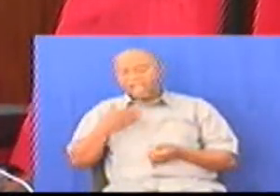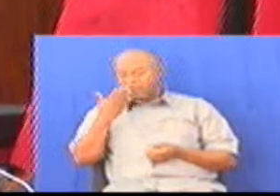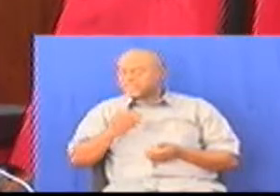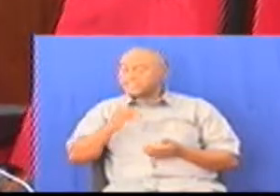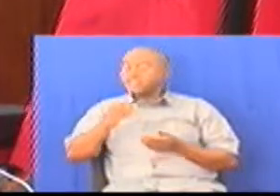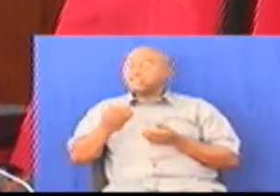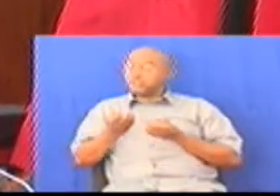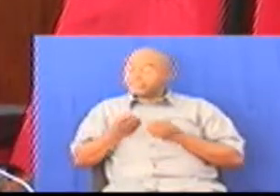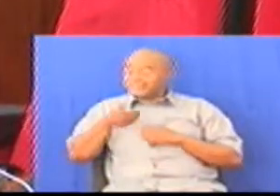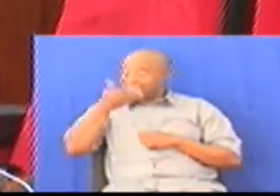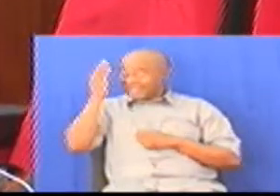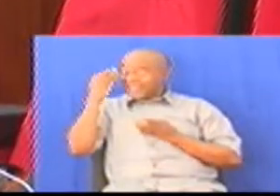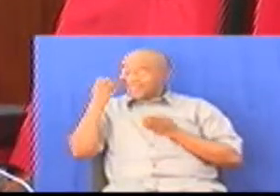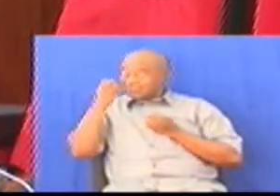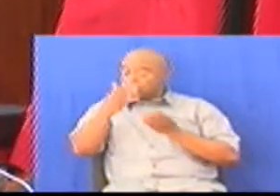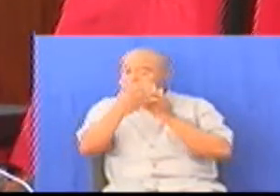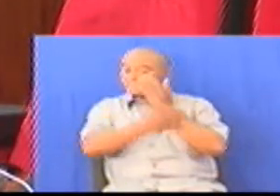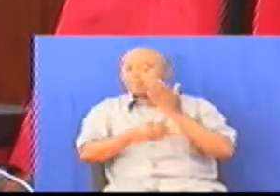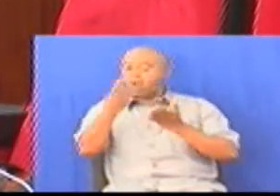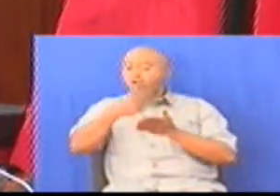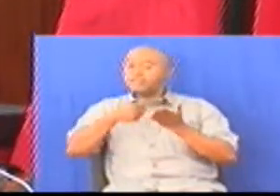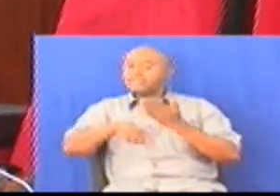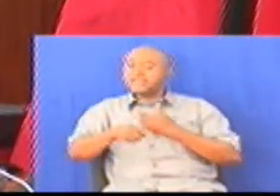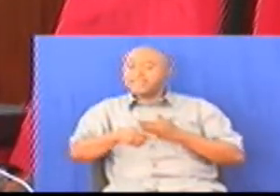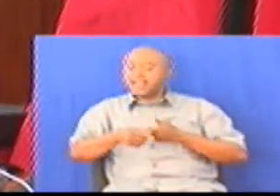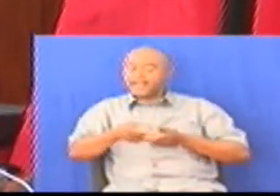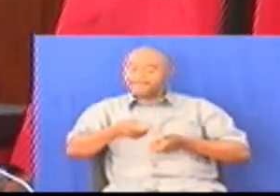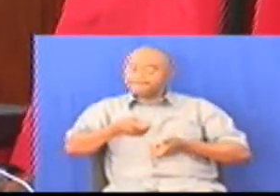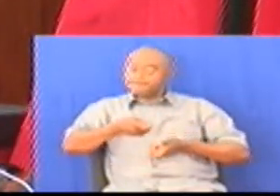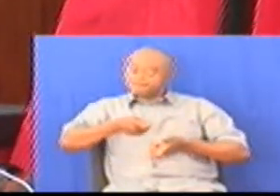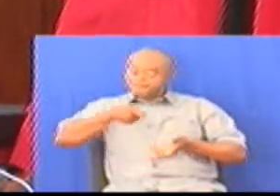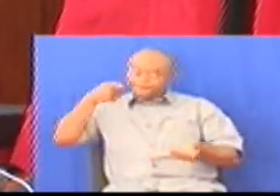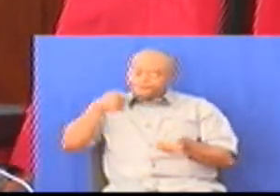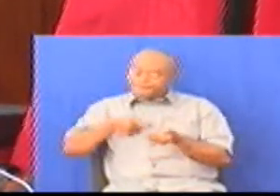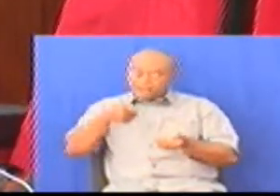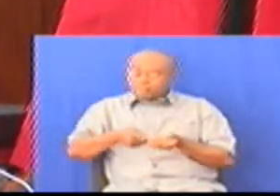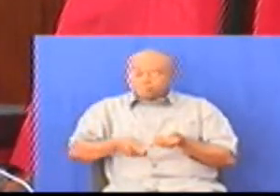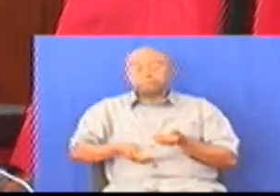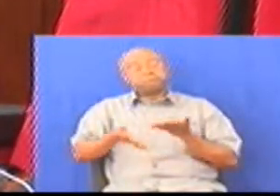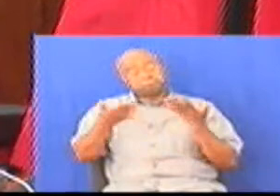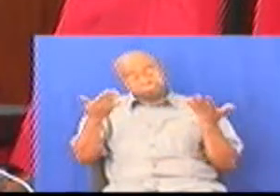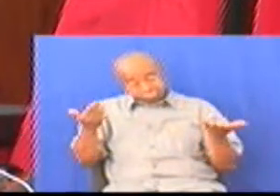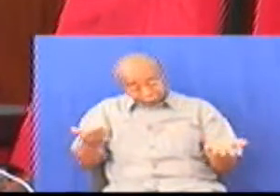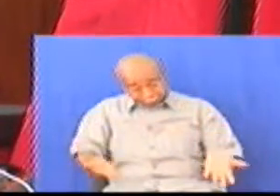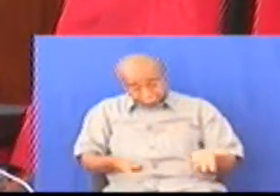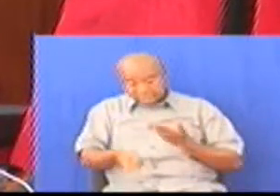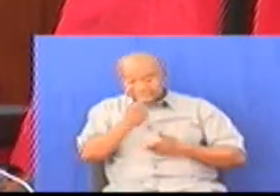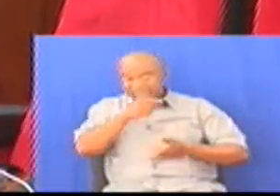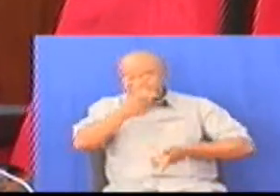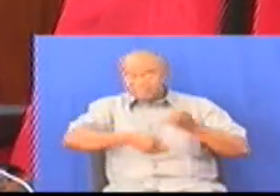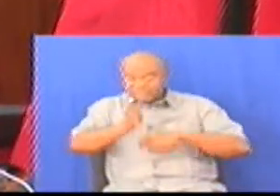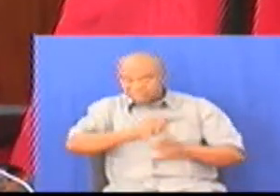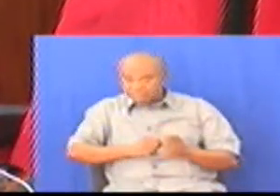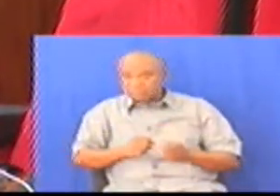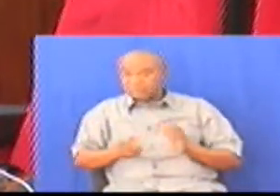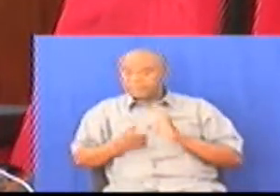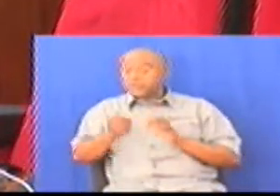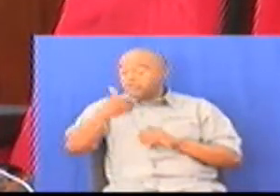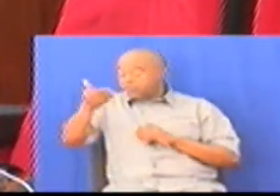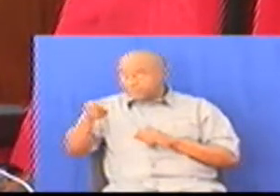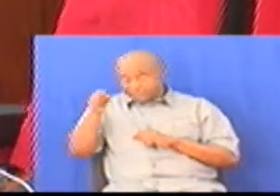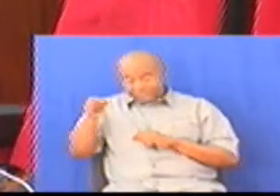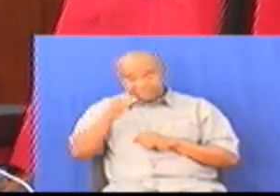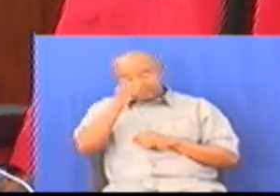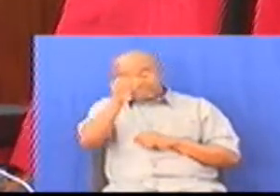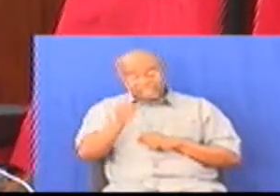huo, ingeweza kusaidia sana kupunguza gharama za maji haswa huko vijijini ambapo bili za umeme, mahali tulipopata umeme asilimia